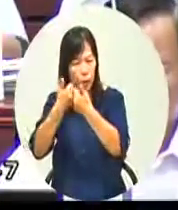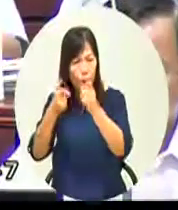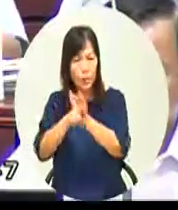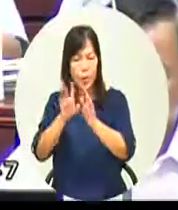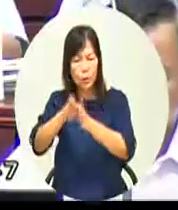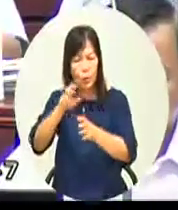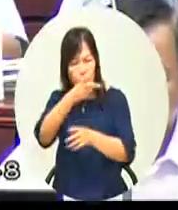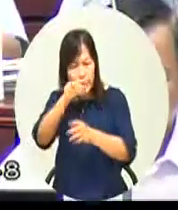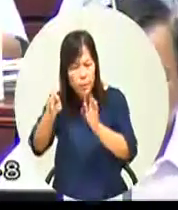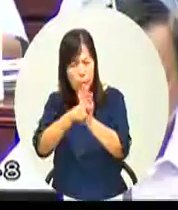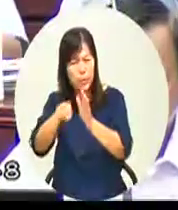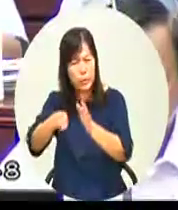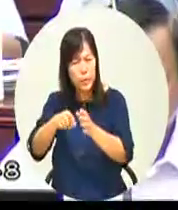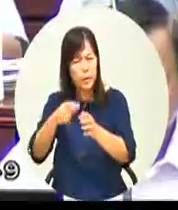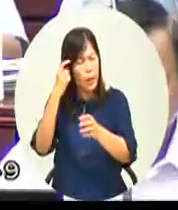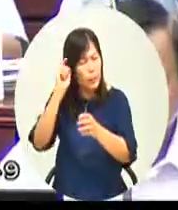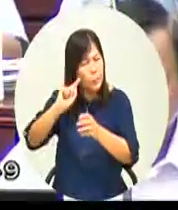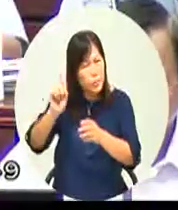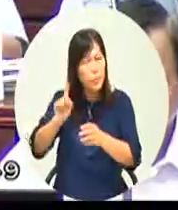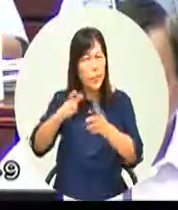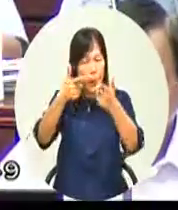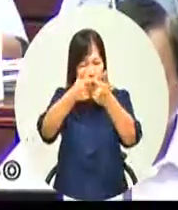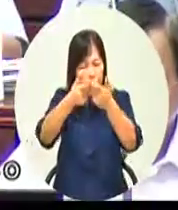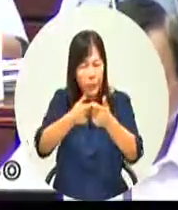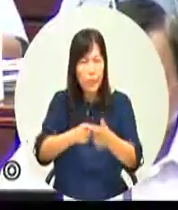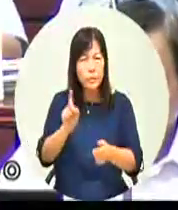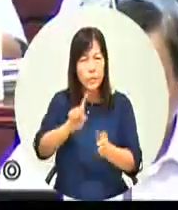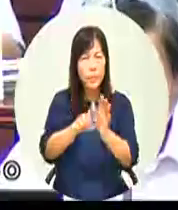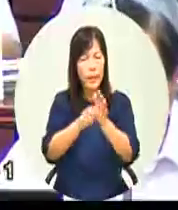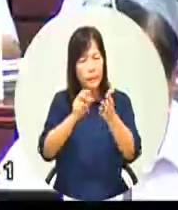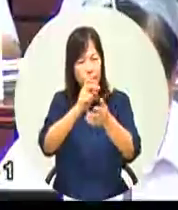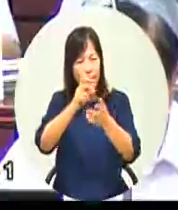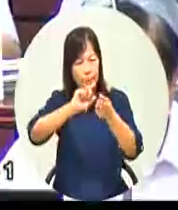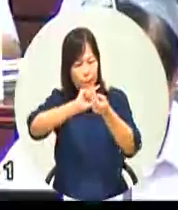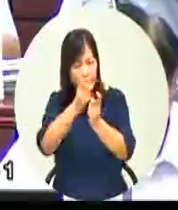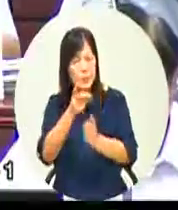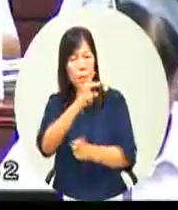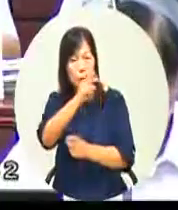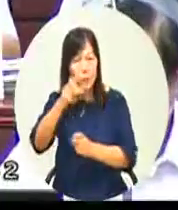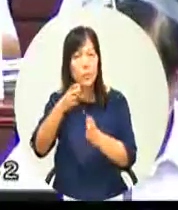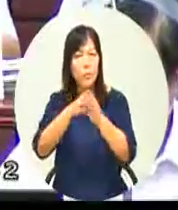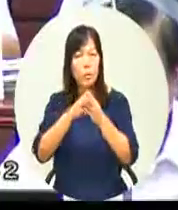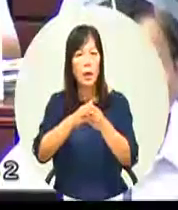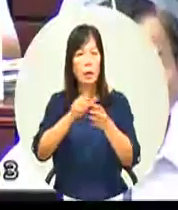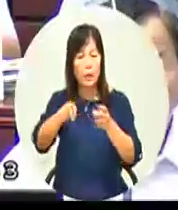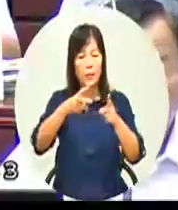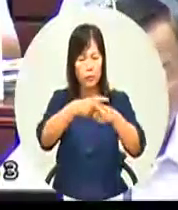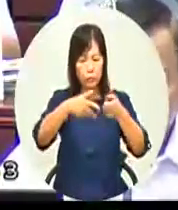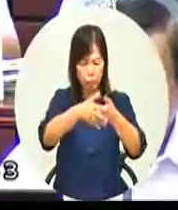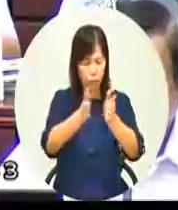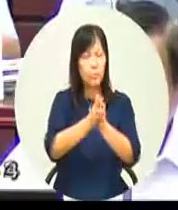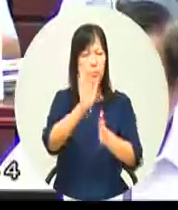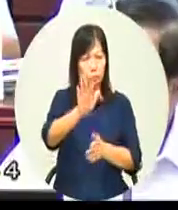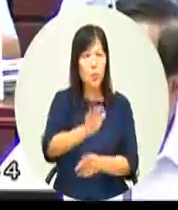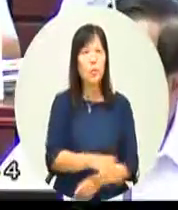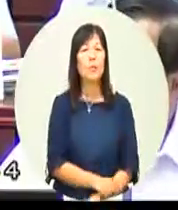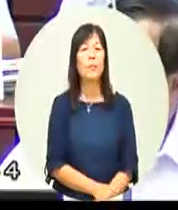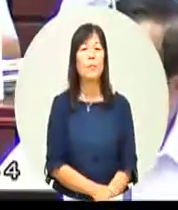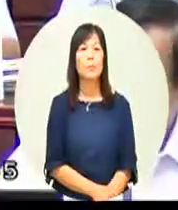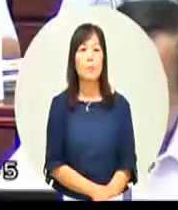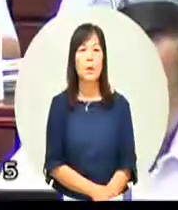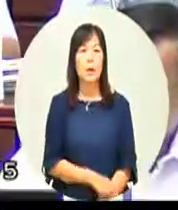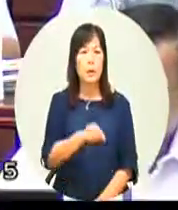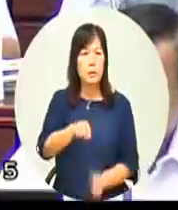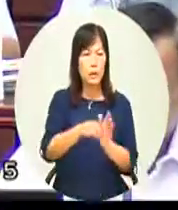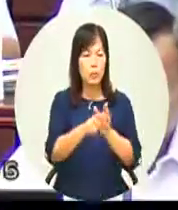名称要怎么样去写这个翻译成英文，他们有一个小组，所以这个部分是已经